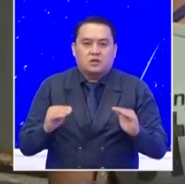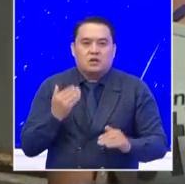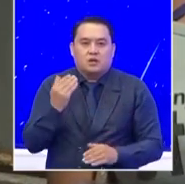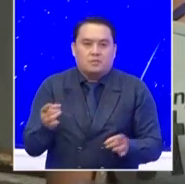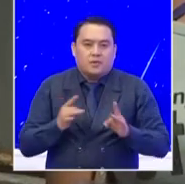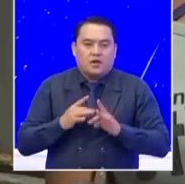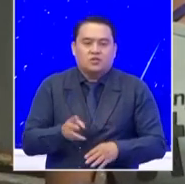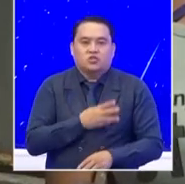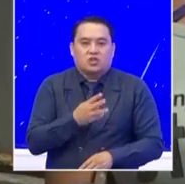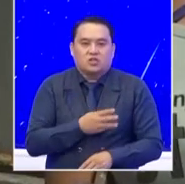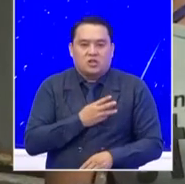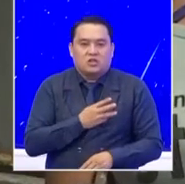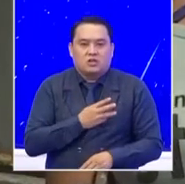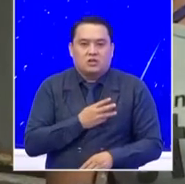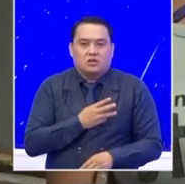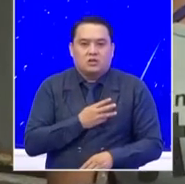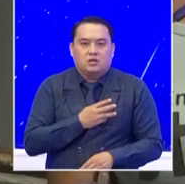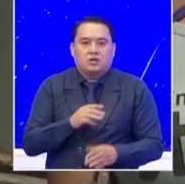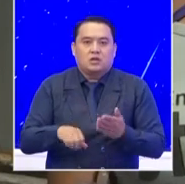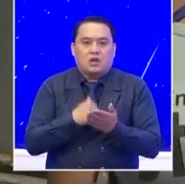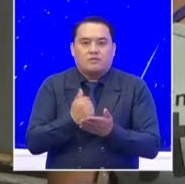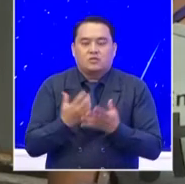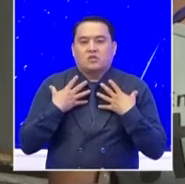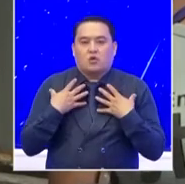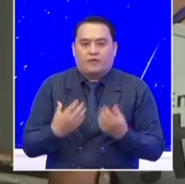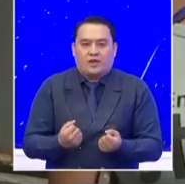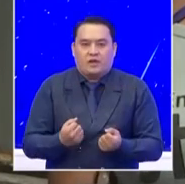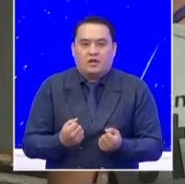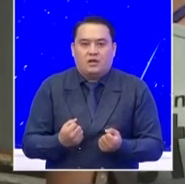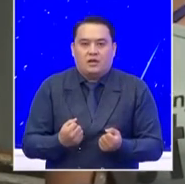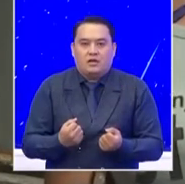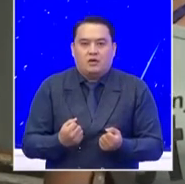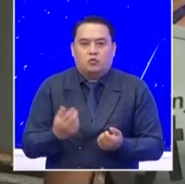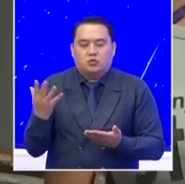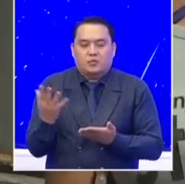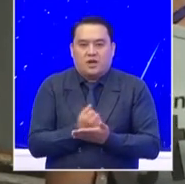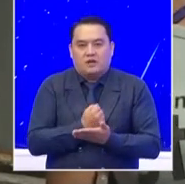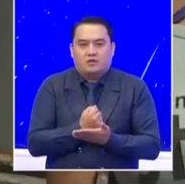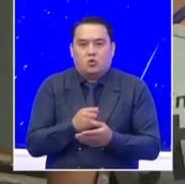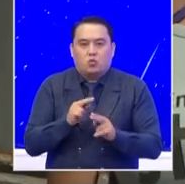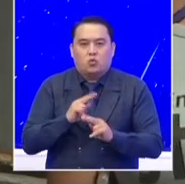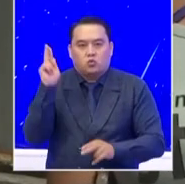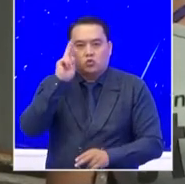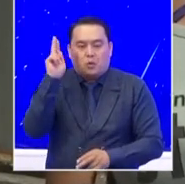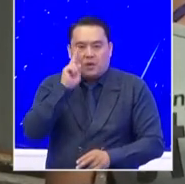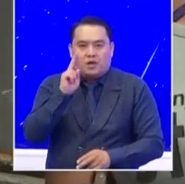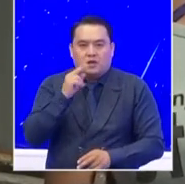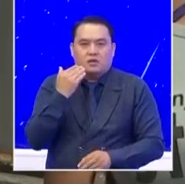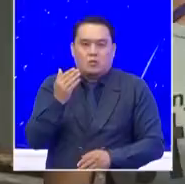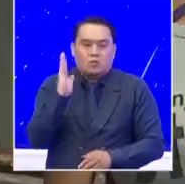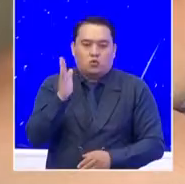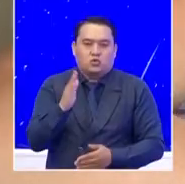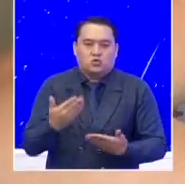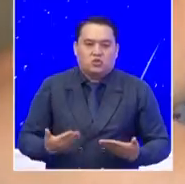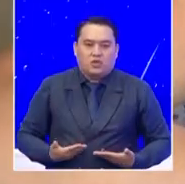праздником, пожелать им. Самое главное – это здоровье. Здоровье, успехов в учебе, вот, в дальнейшей их